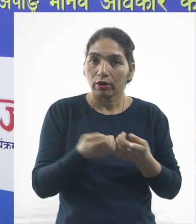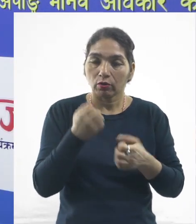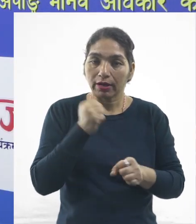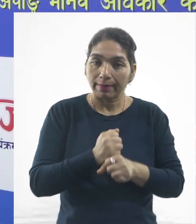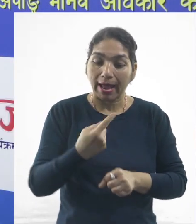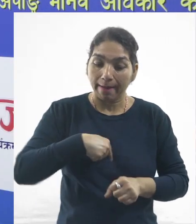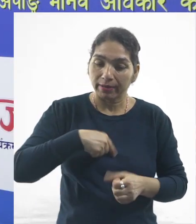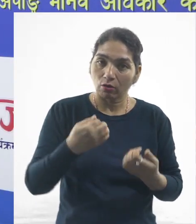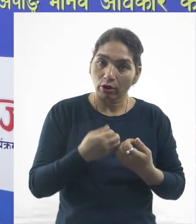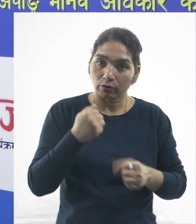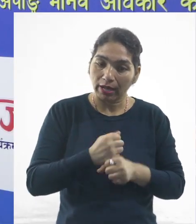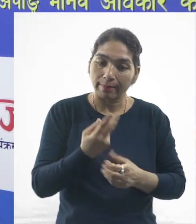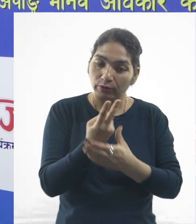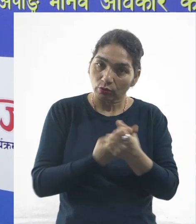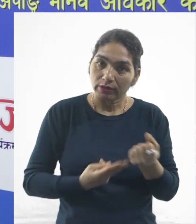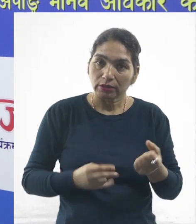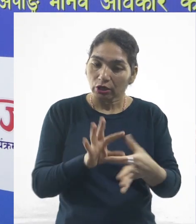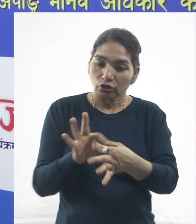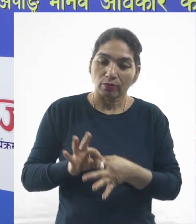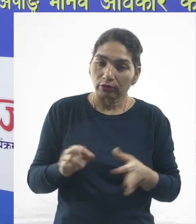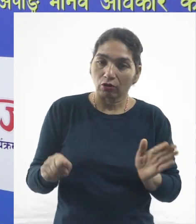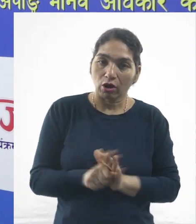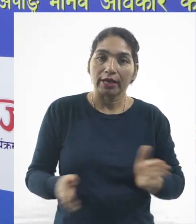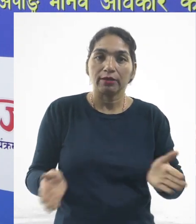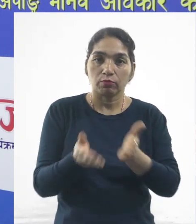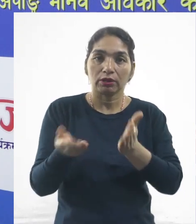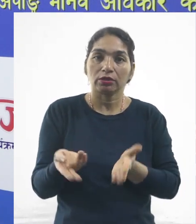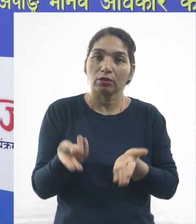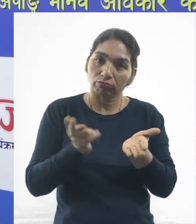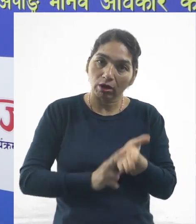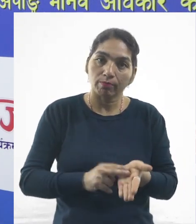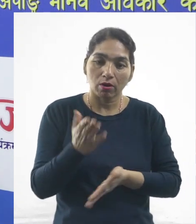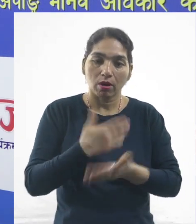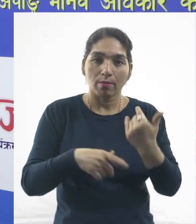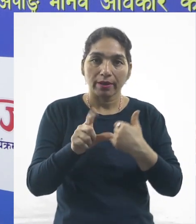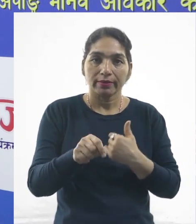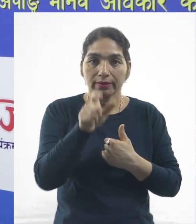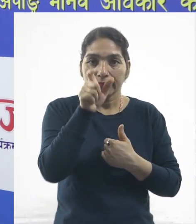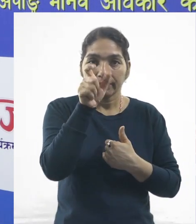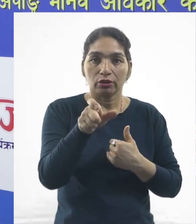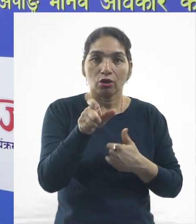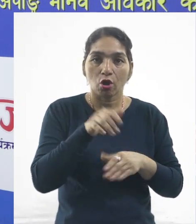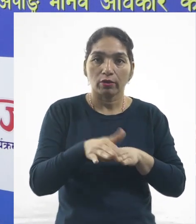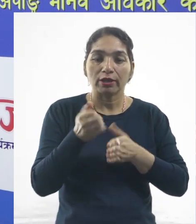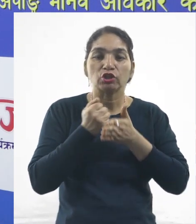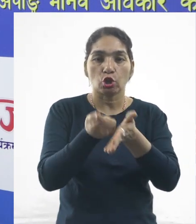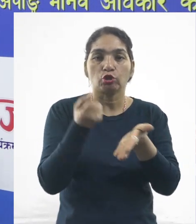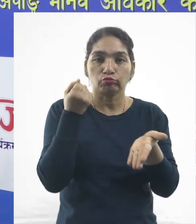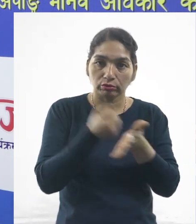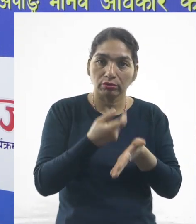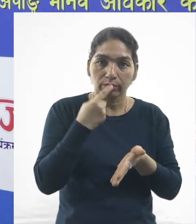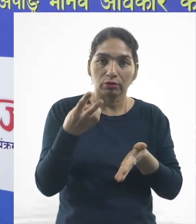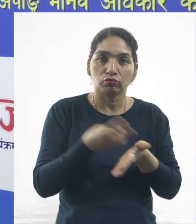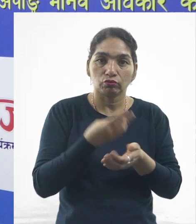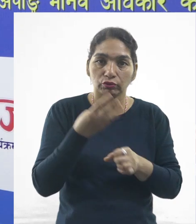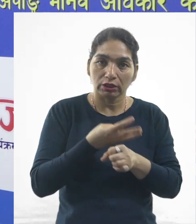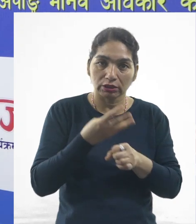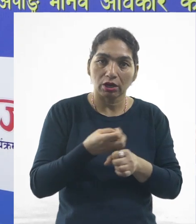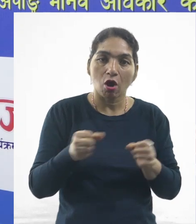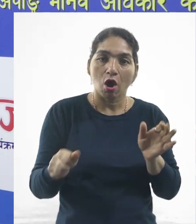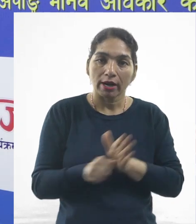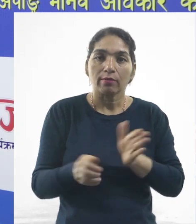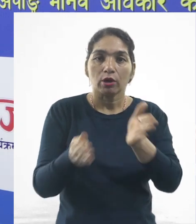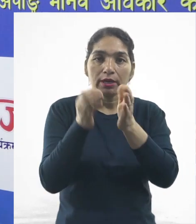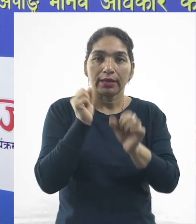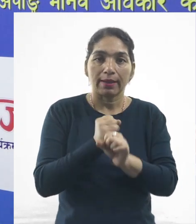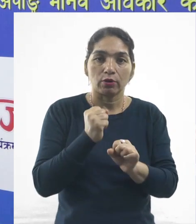गरेको काम चाहिँ हामी दुवैजना समन्वय गरेर अगाडि बढ्दाखेरि अझ हाम्रो अपाङ्गता भएको व्यक्तिहरूलाई सहयोग पुग्छ होला भन्ने उद्देश्यले अगाडि बढेर काम गर्नलाई